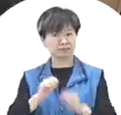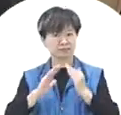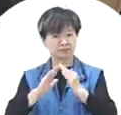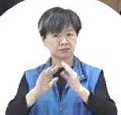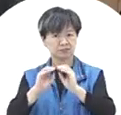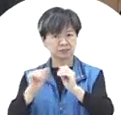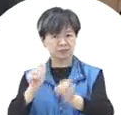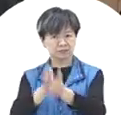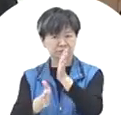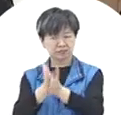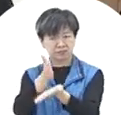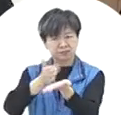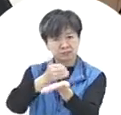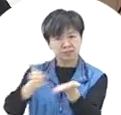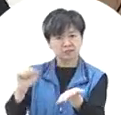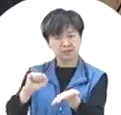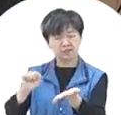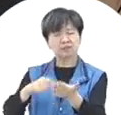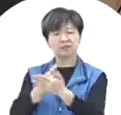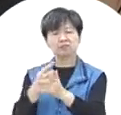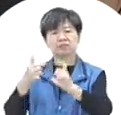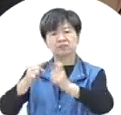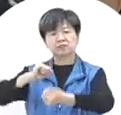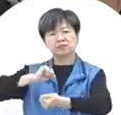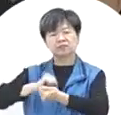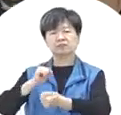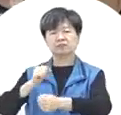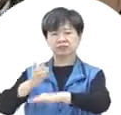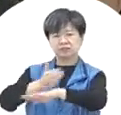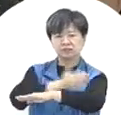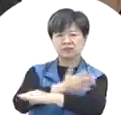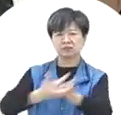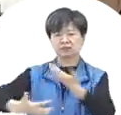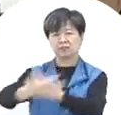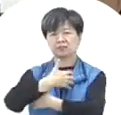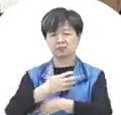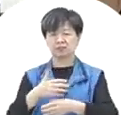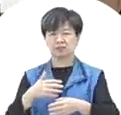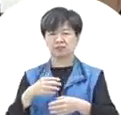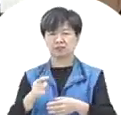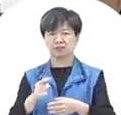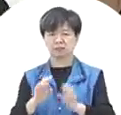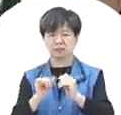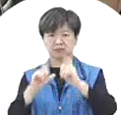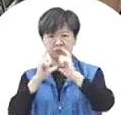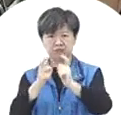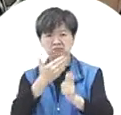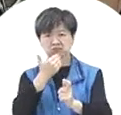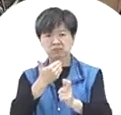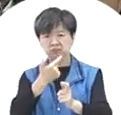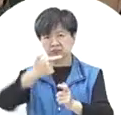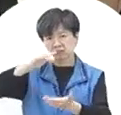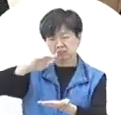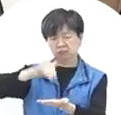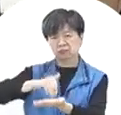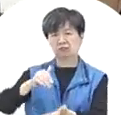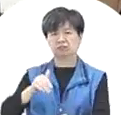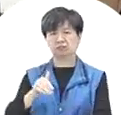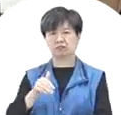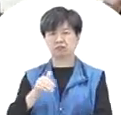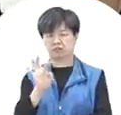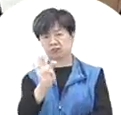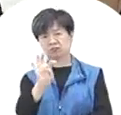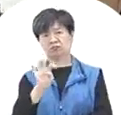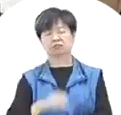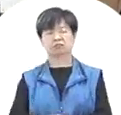只能用区段征收嘛。 对对 对。 那我们区段征收底价地回馈最低多少？ 最低40。 好，40，来地